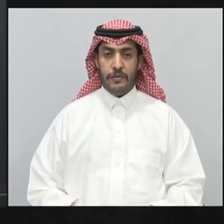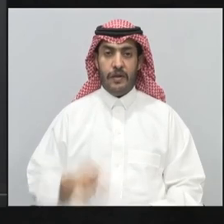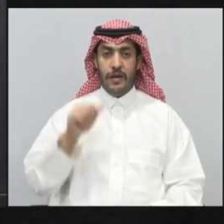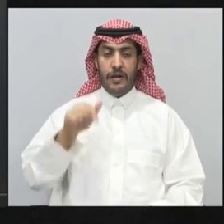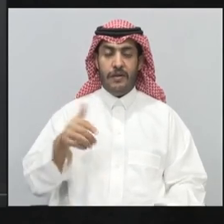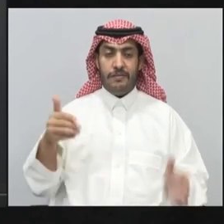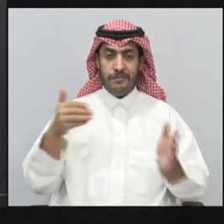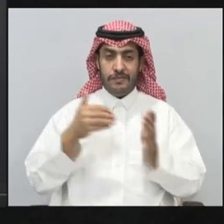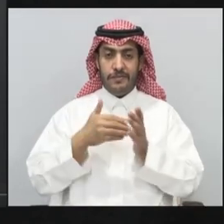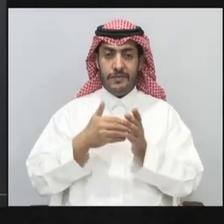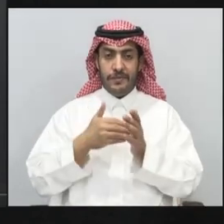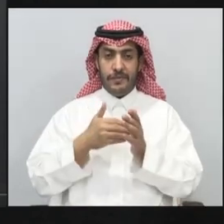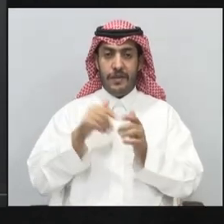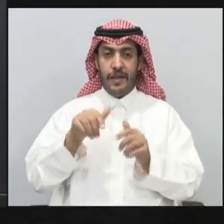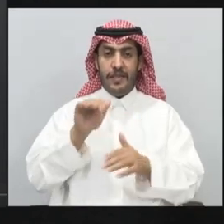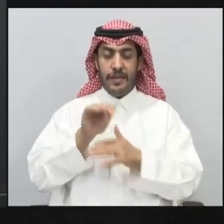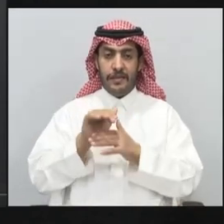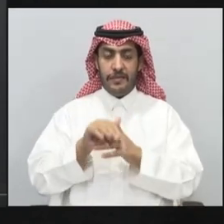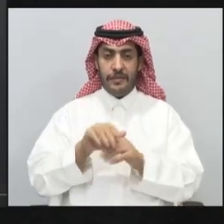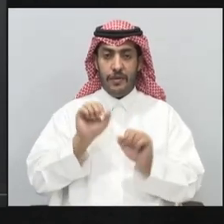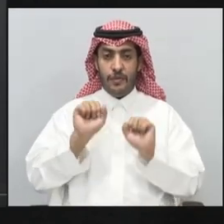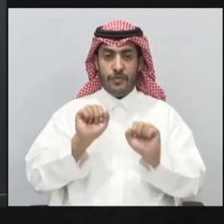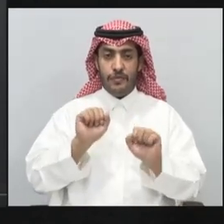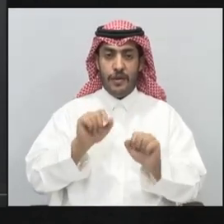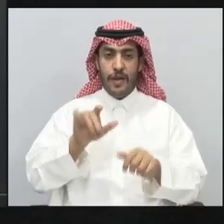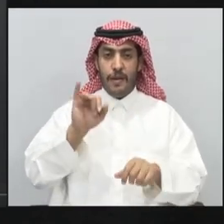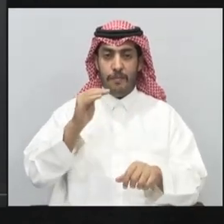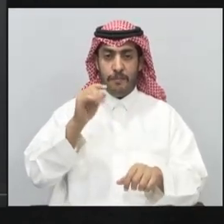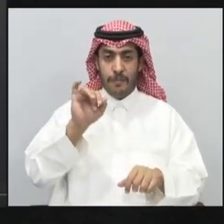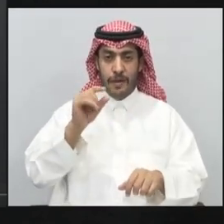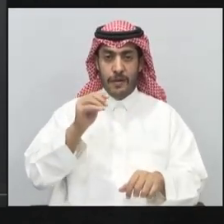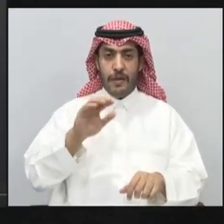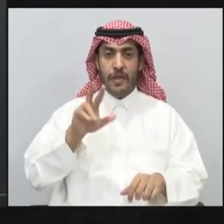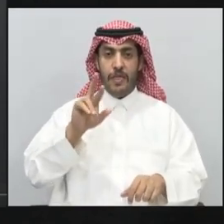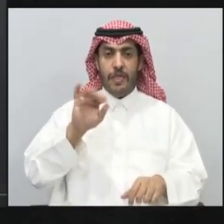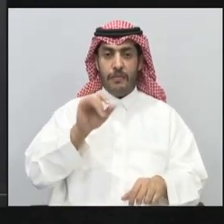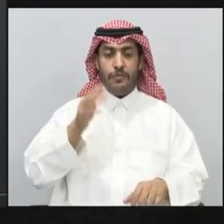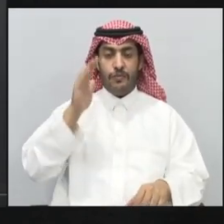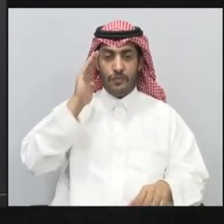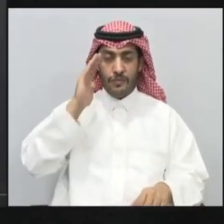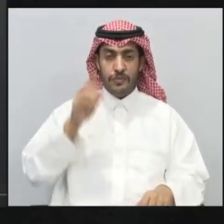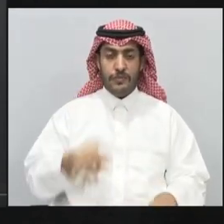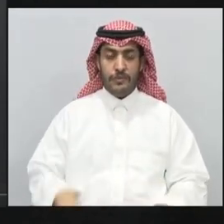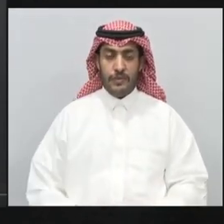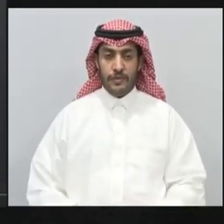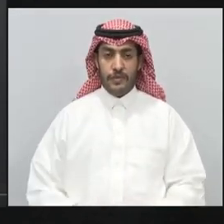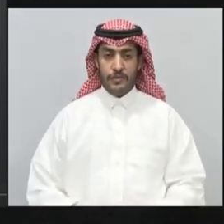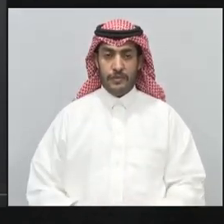اردنا ان نذكر ونريده في هذا الدرس بخصوص المدح والذم وصلى الله وسلم على نبينا محمد وعلى اله وصحبه